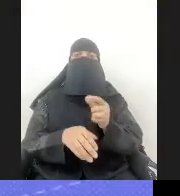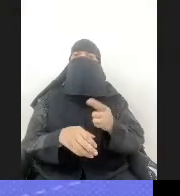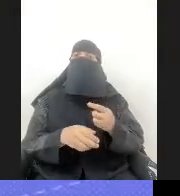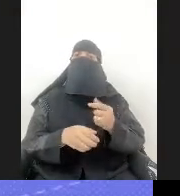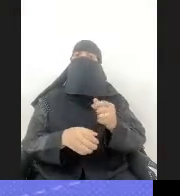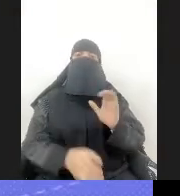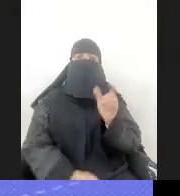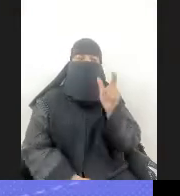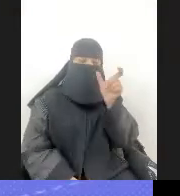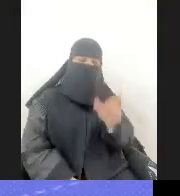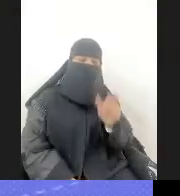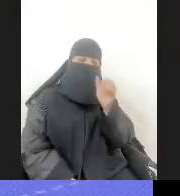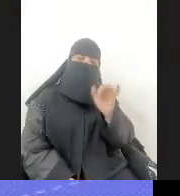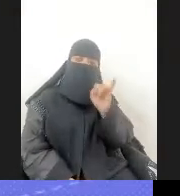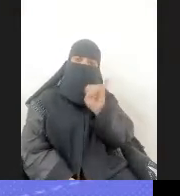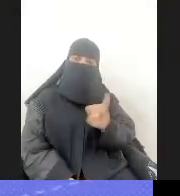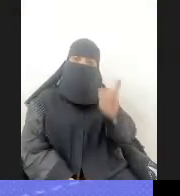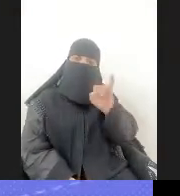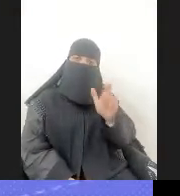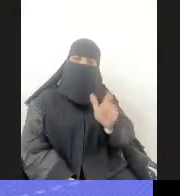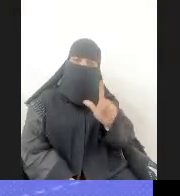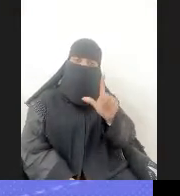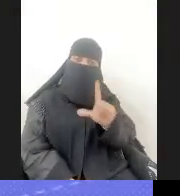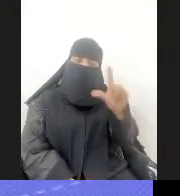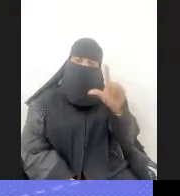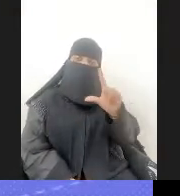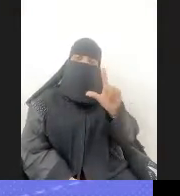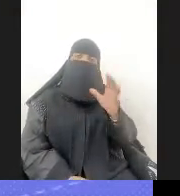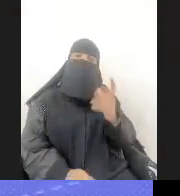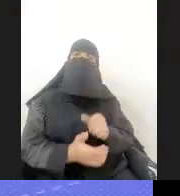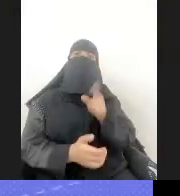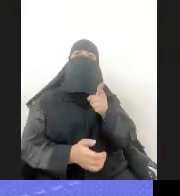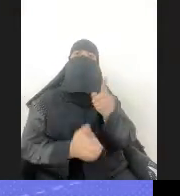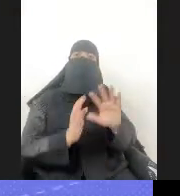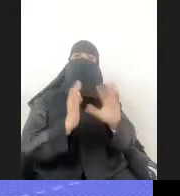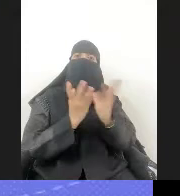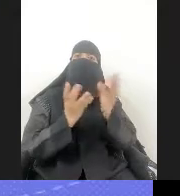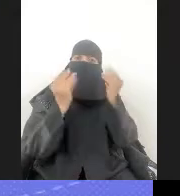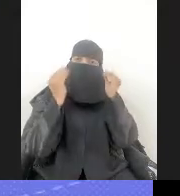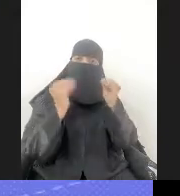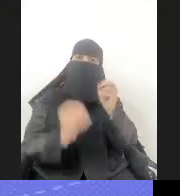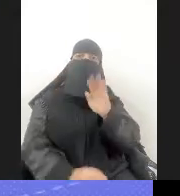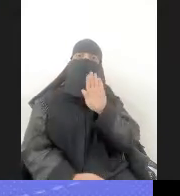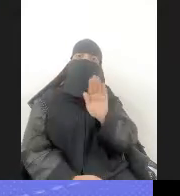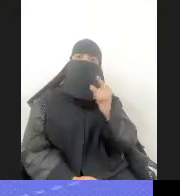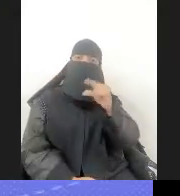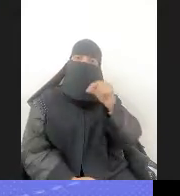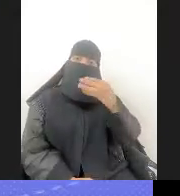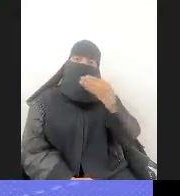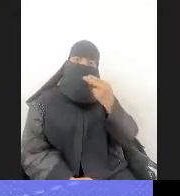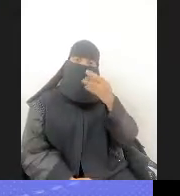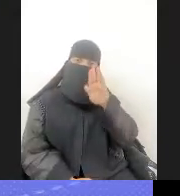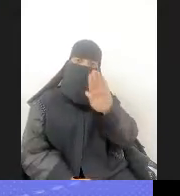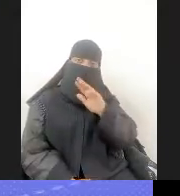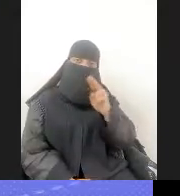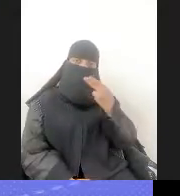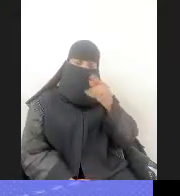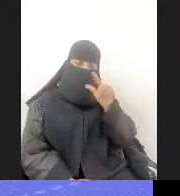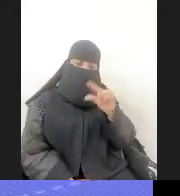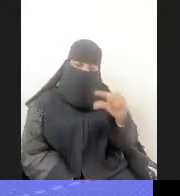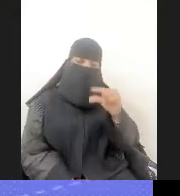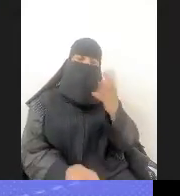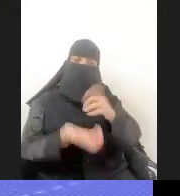اللقاء، وسعادة عميد كل عمادة التعلم الإلكتروني، وإلى كافة الزملاء والزميلات